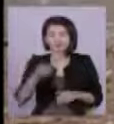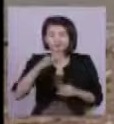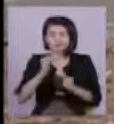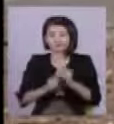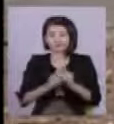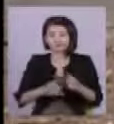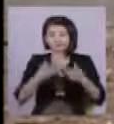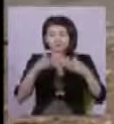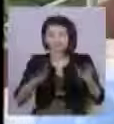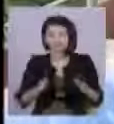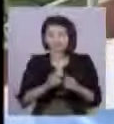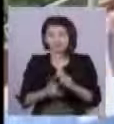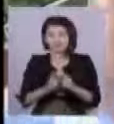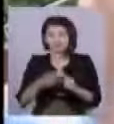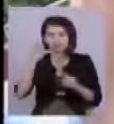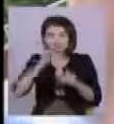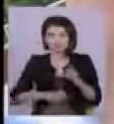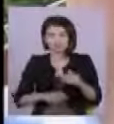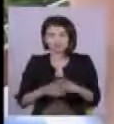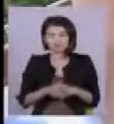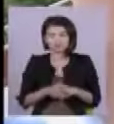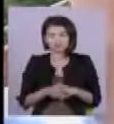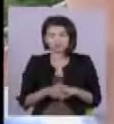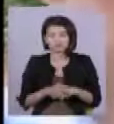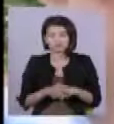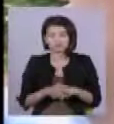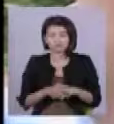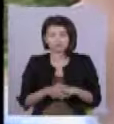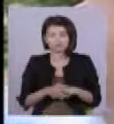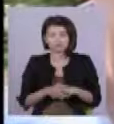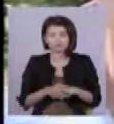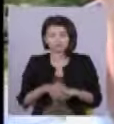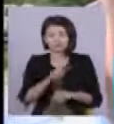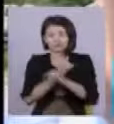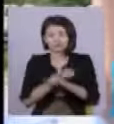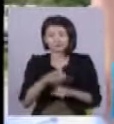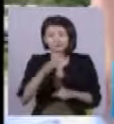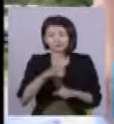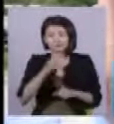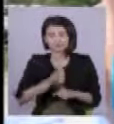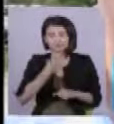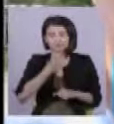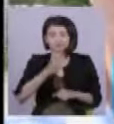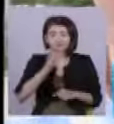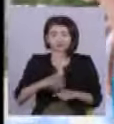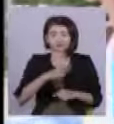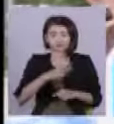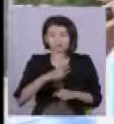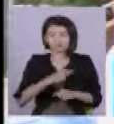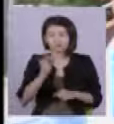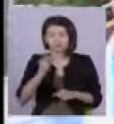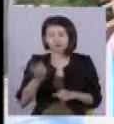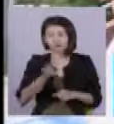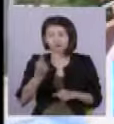әсері болған мойындайды. Ну, отдыхал я с товарищами на острове, выпил немножко. Сол күні демалу үшін ертістің ар жағалауына